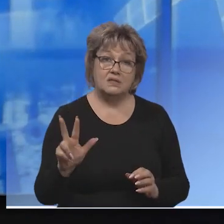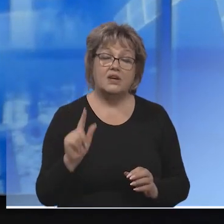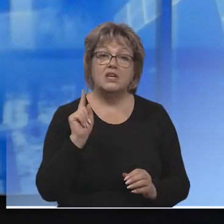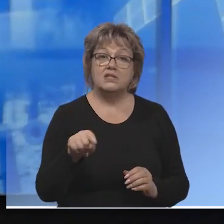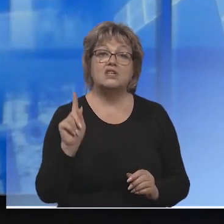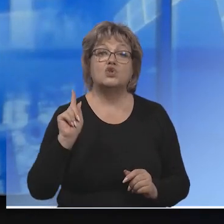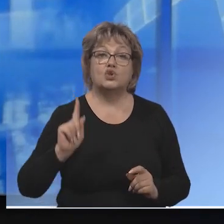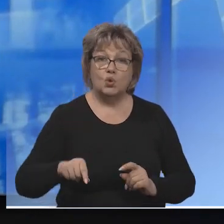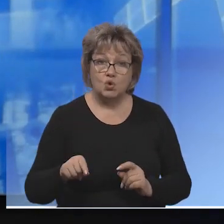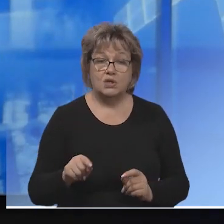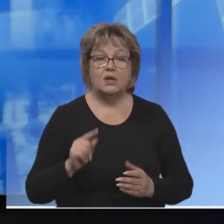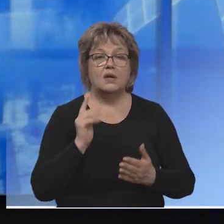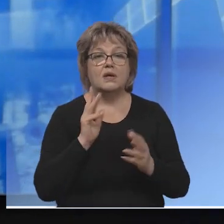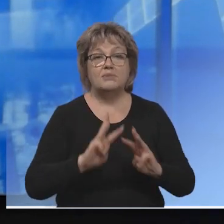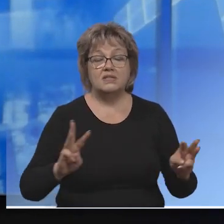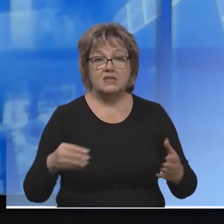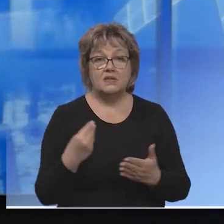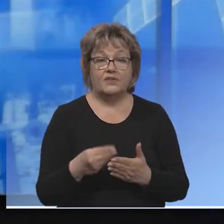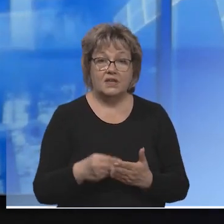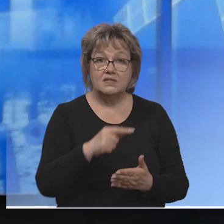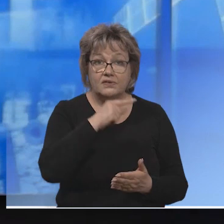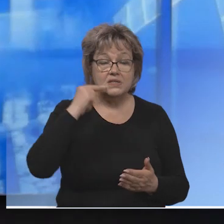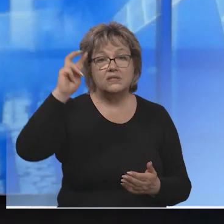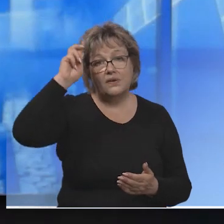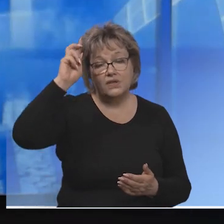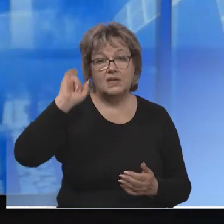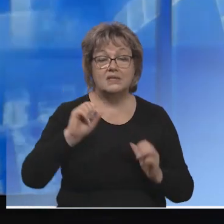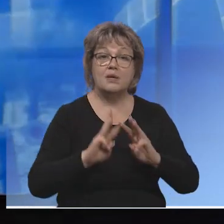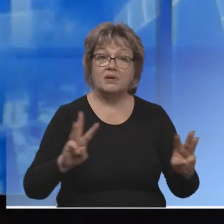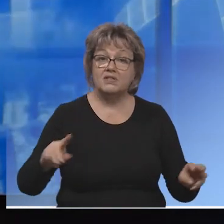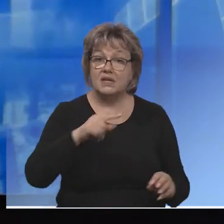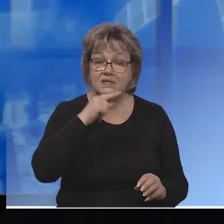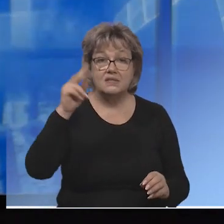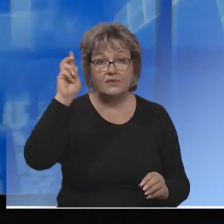Но здесь тоже и Министерство финансов Российской Федерации, и